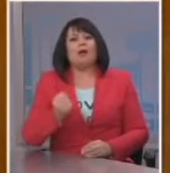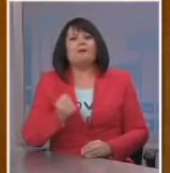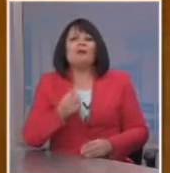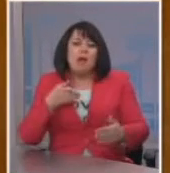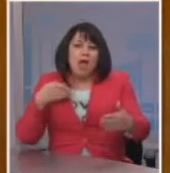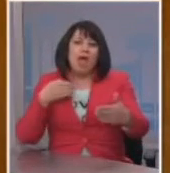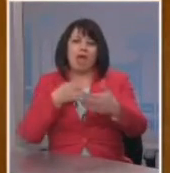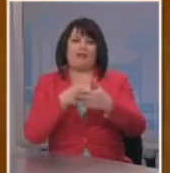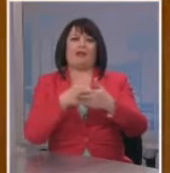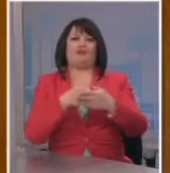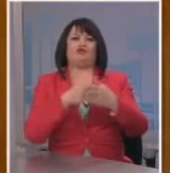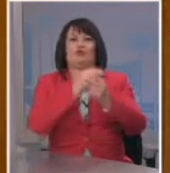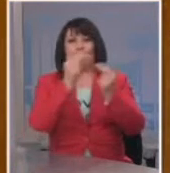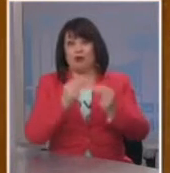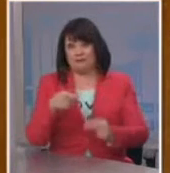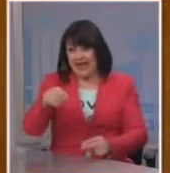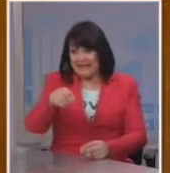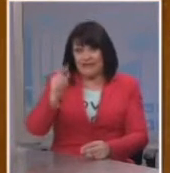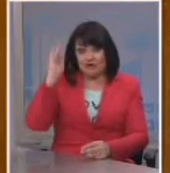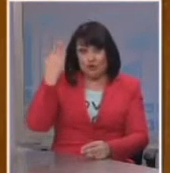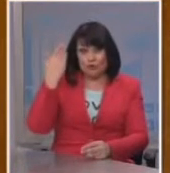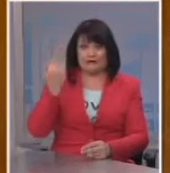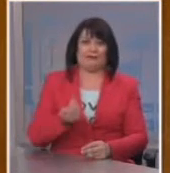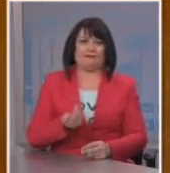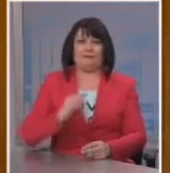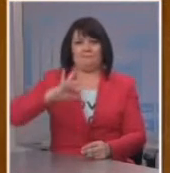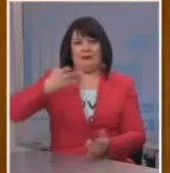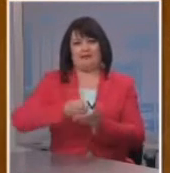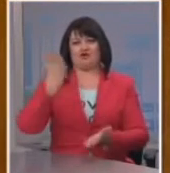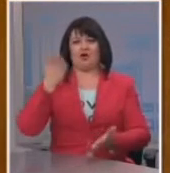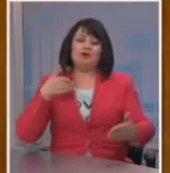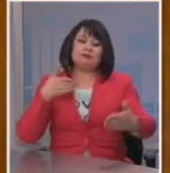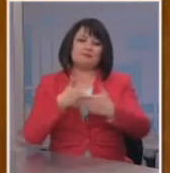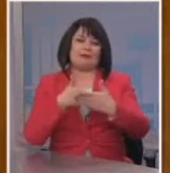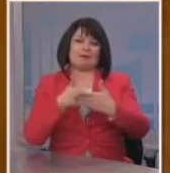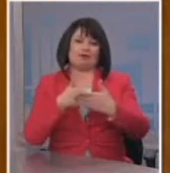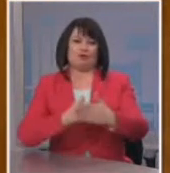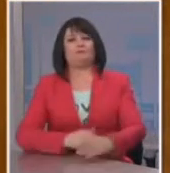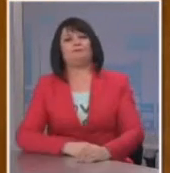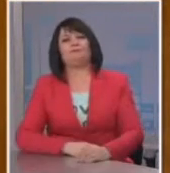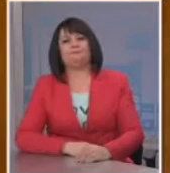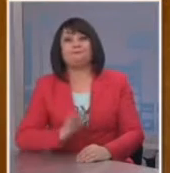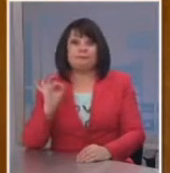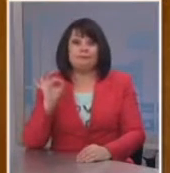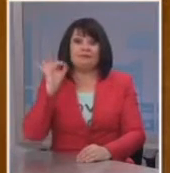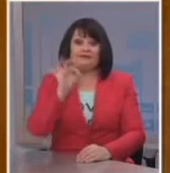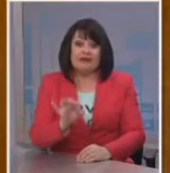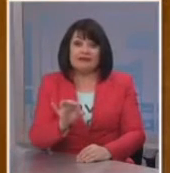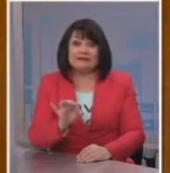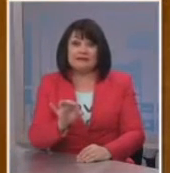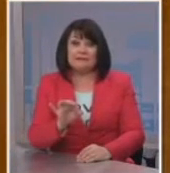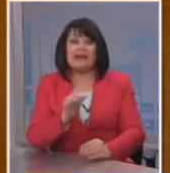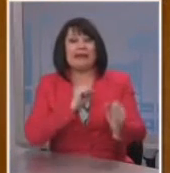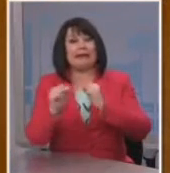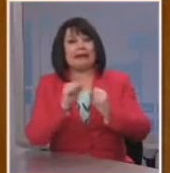αδιέξοδο. Οδηγηθήκατε στο αδιέξοδο με την πέμπτη αξιολόγηση. Φτάσαμε λοιπόν εδώ διότι είχαμε κρίση πριν τα